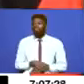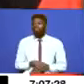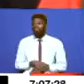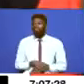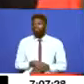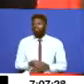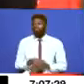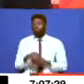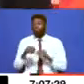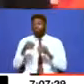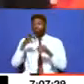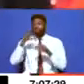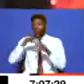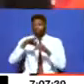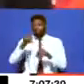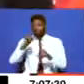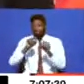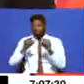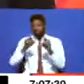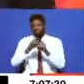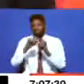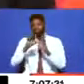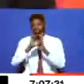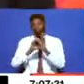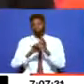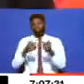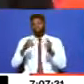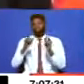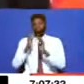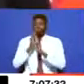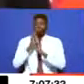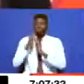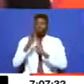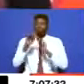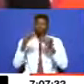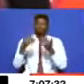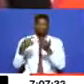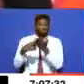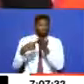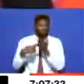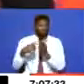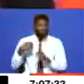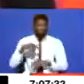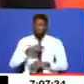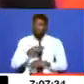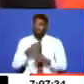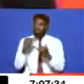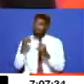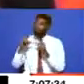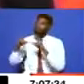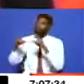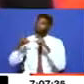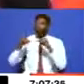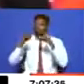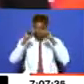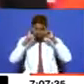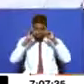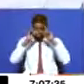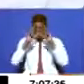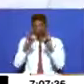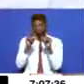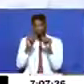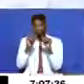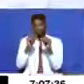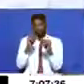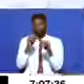kufanya, direct and indirect. We are not in a panic mood to start giving tickets all over kila pahali. Hapana, ni